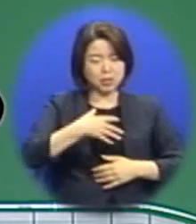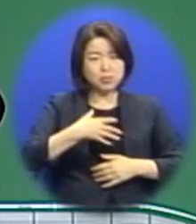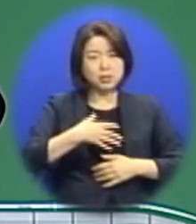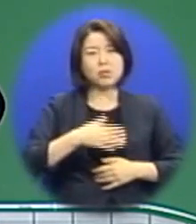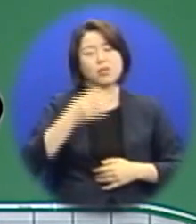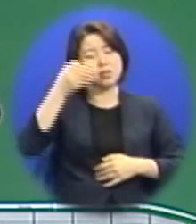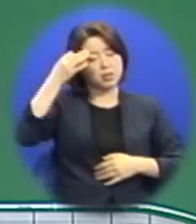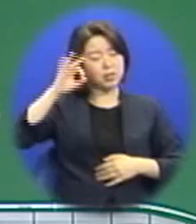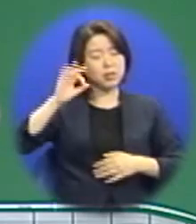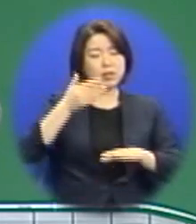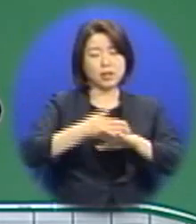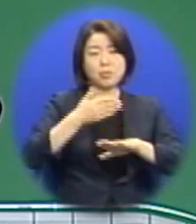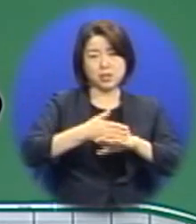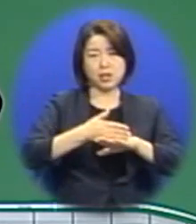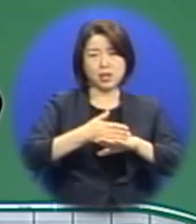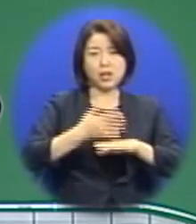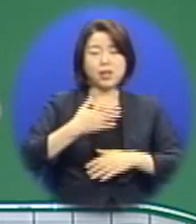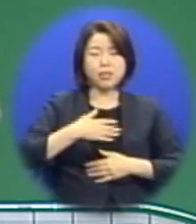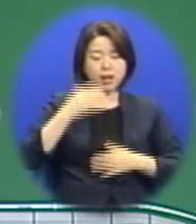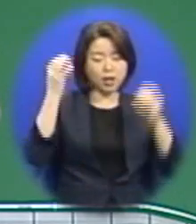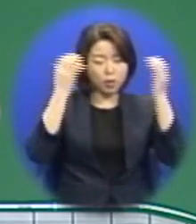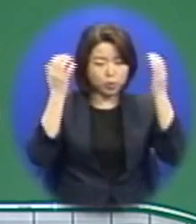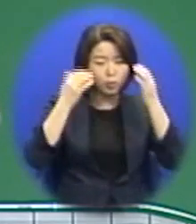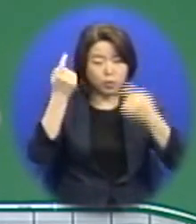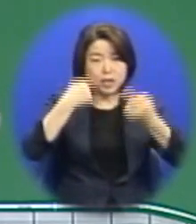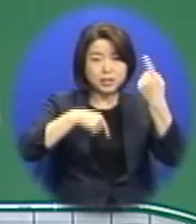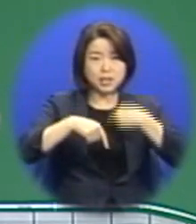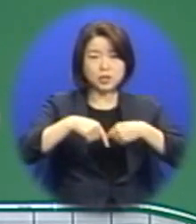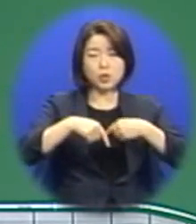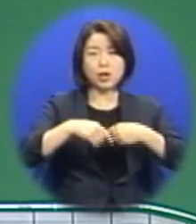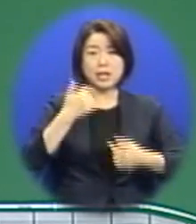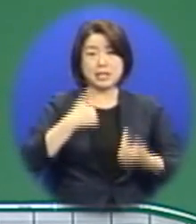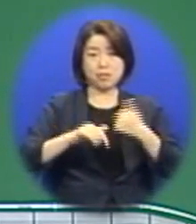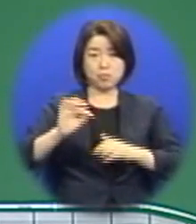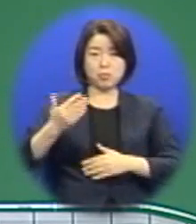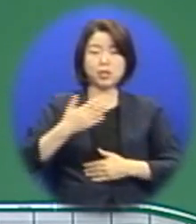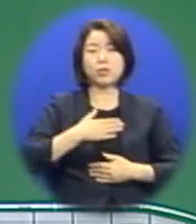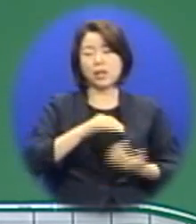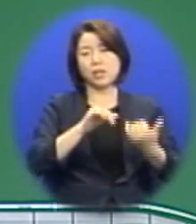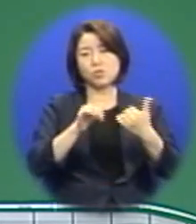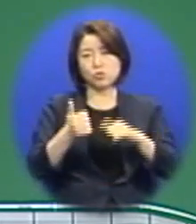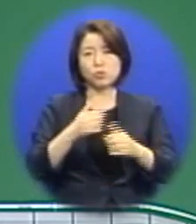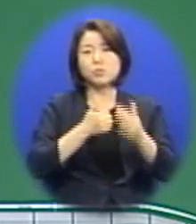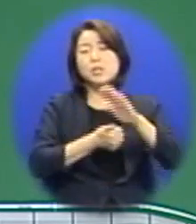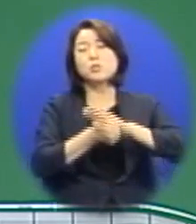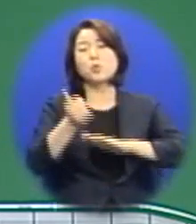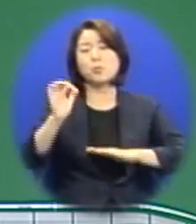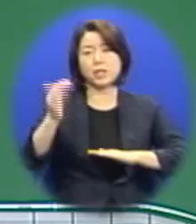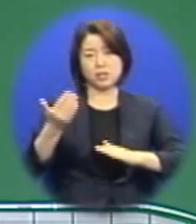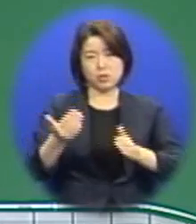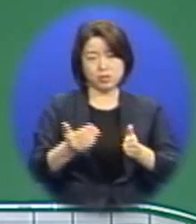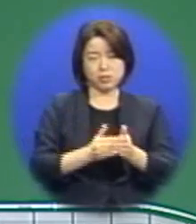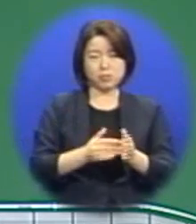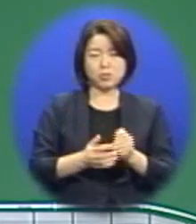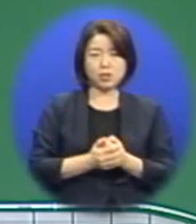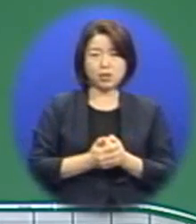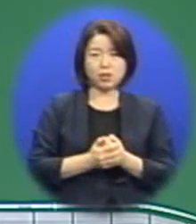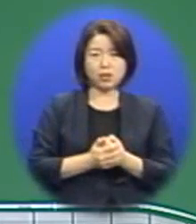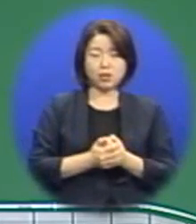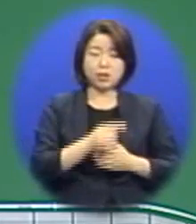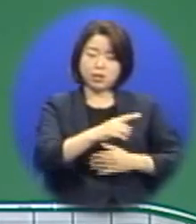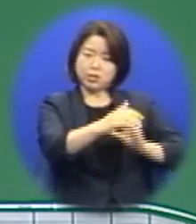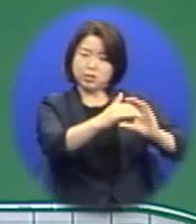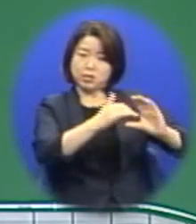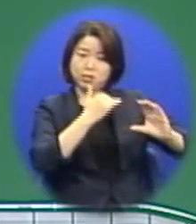고통이 복이 되었고 나에게 죽음이 소망이 되었습니다. 저는 그분의 메일을 통해서